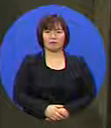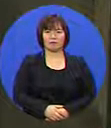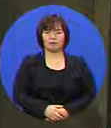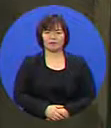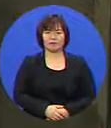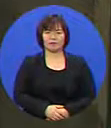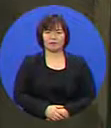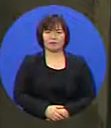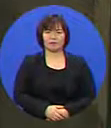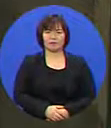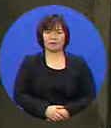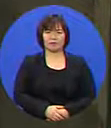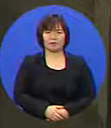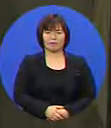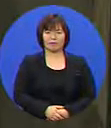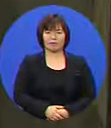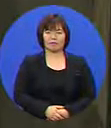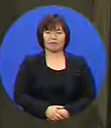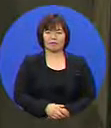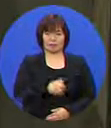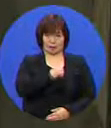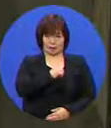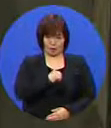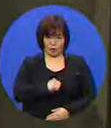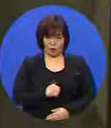네, 견디고 네. 참고